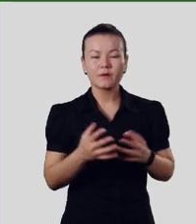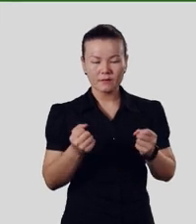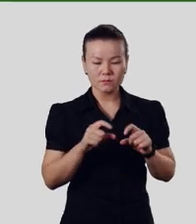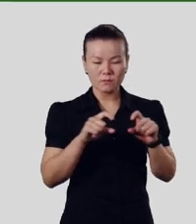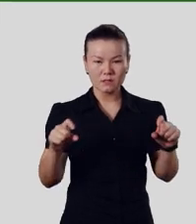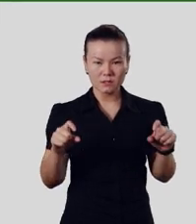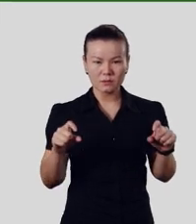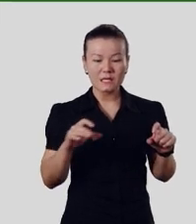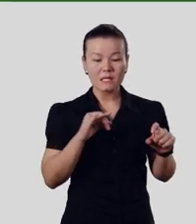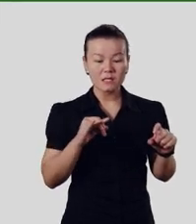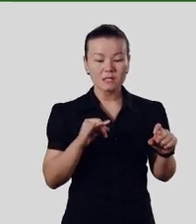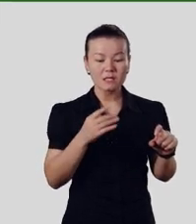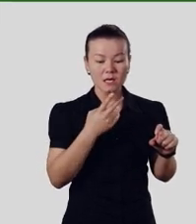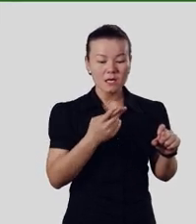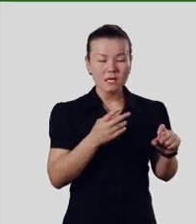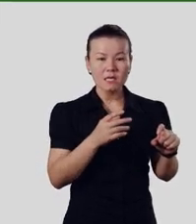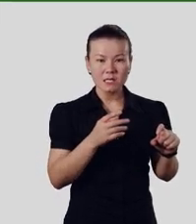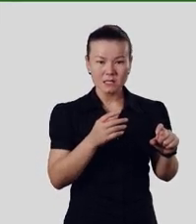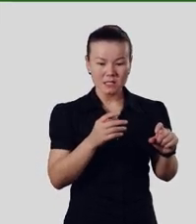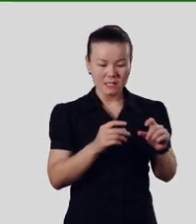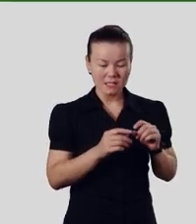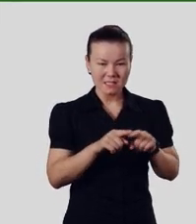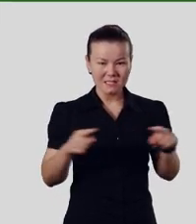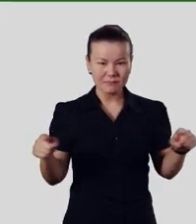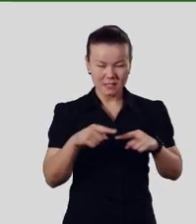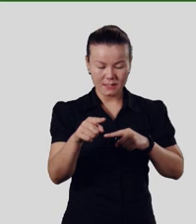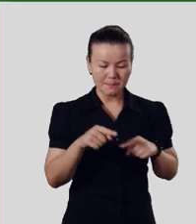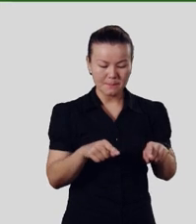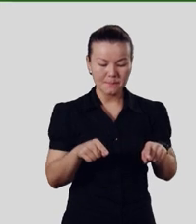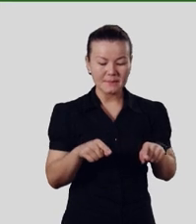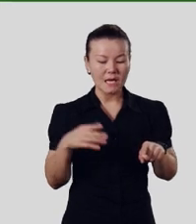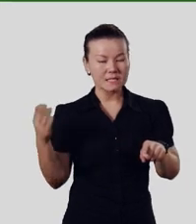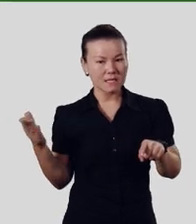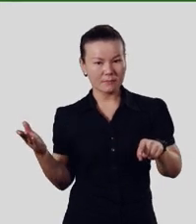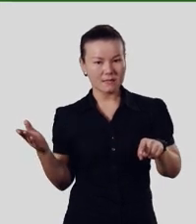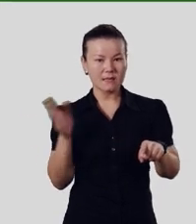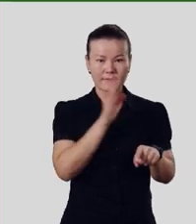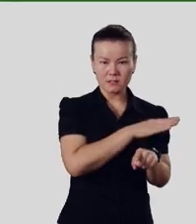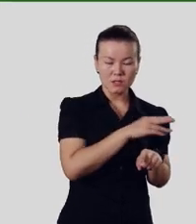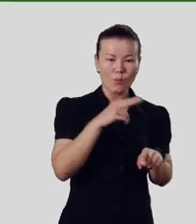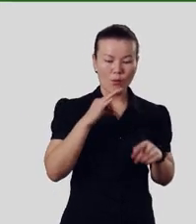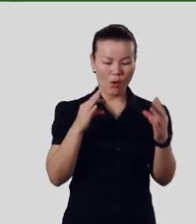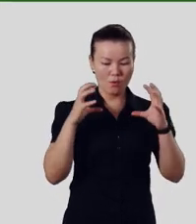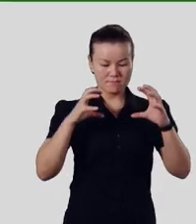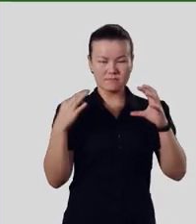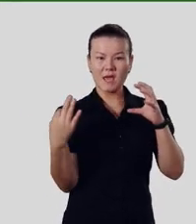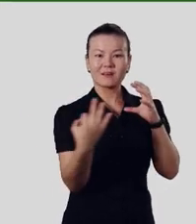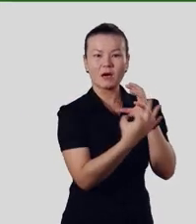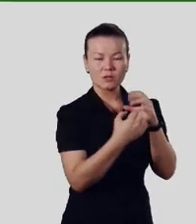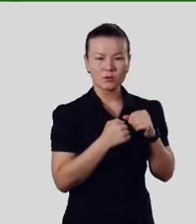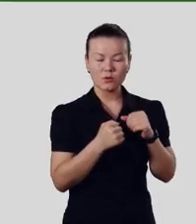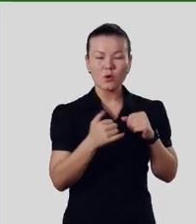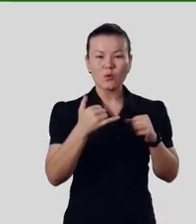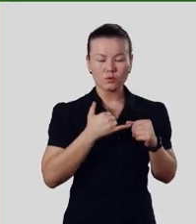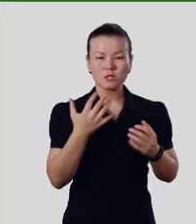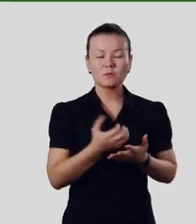Возьмем линейку и измерим расстояние в сантиметрах с запада на восток по экватору. У